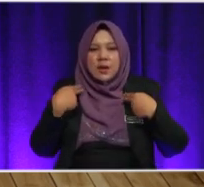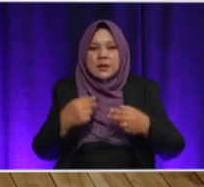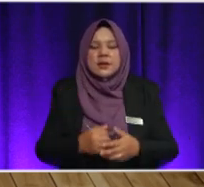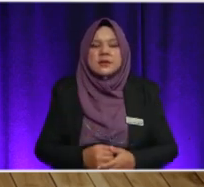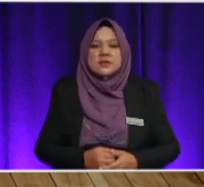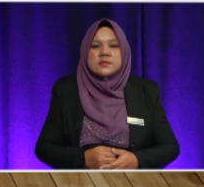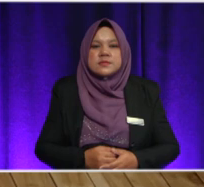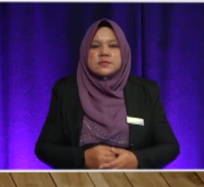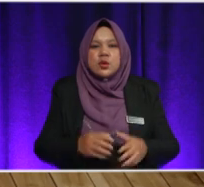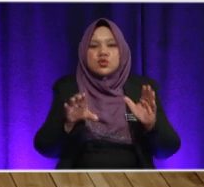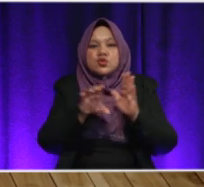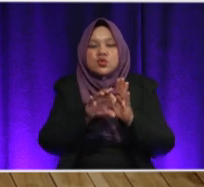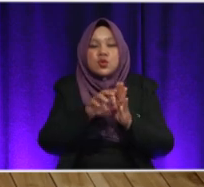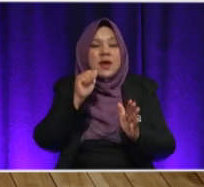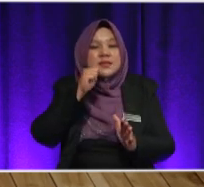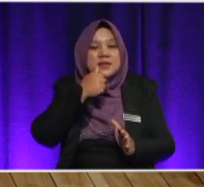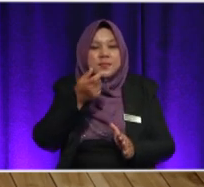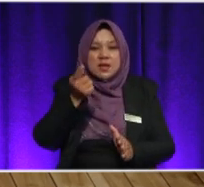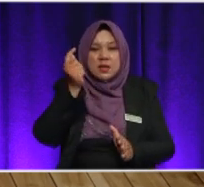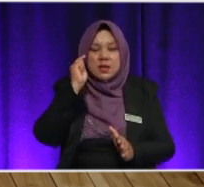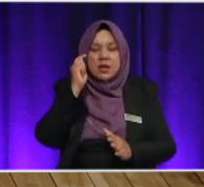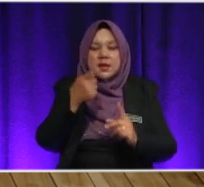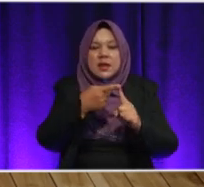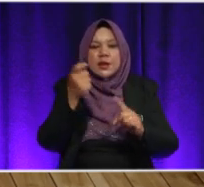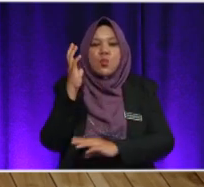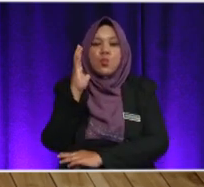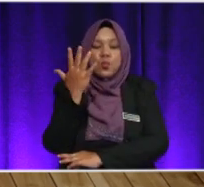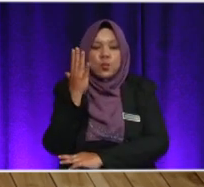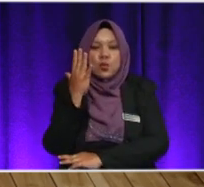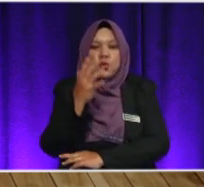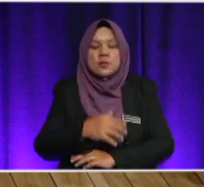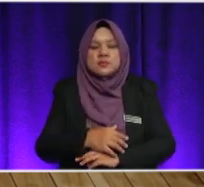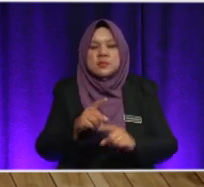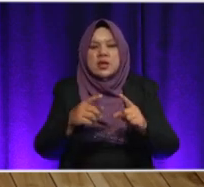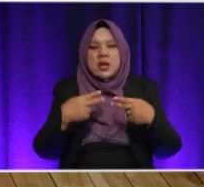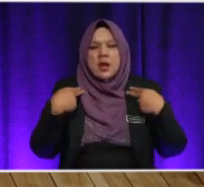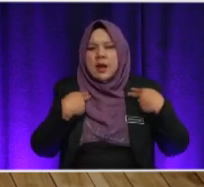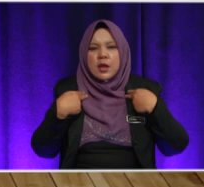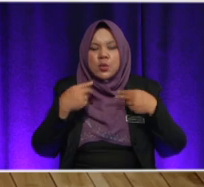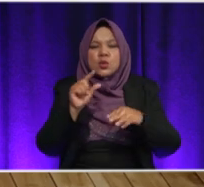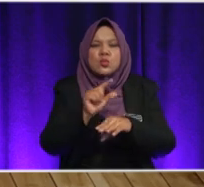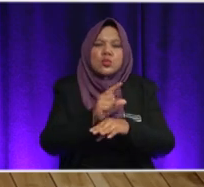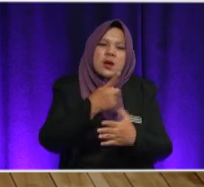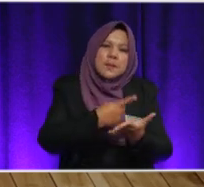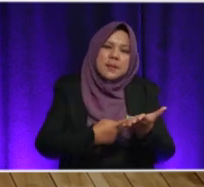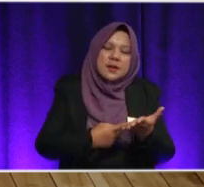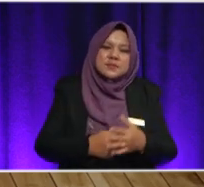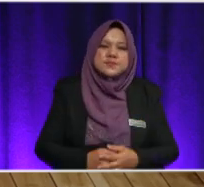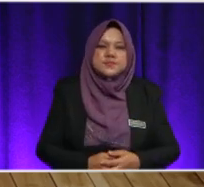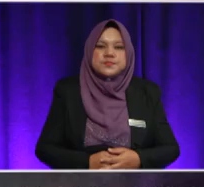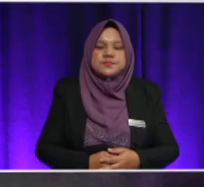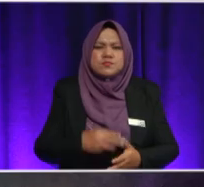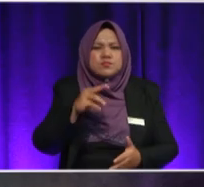seperti asam jawa ini kan kita menggunakan dari pada tumbuhan kalau hewan agak-agak kita beli guna tahu tak